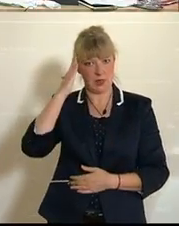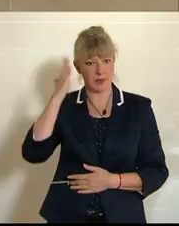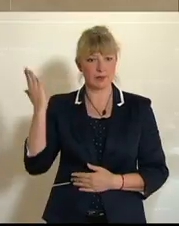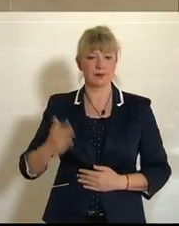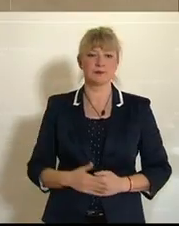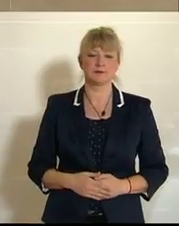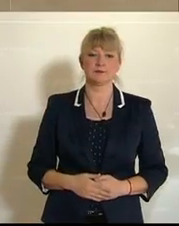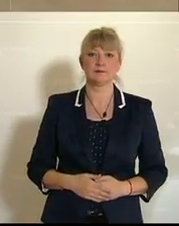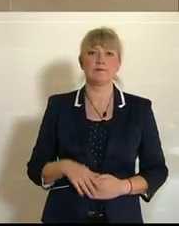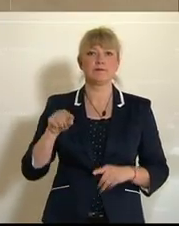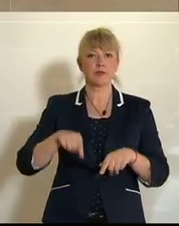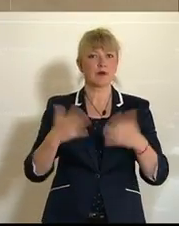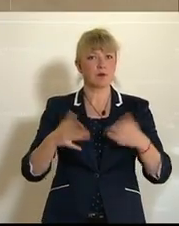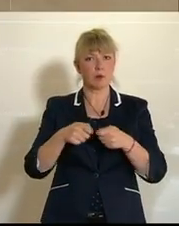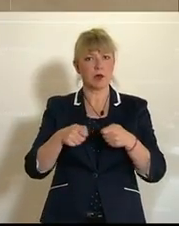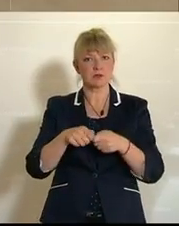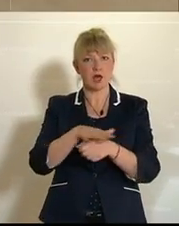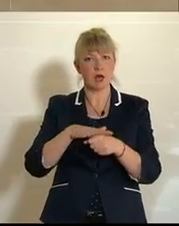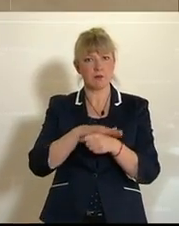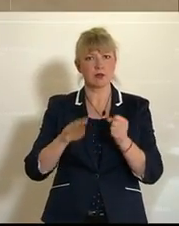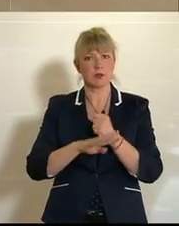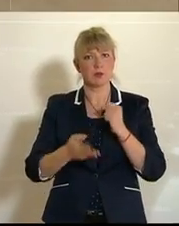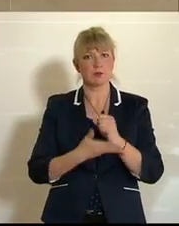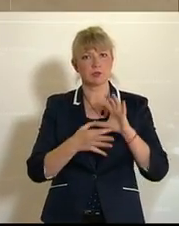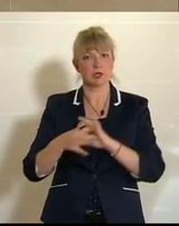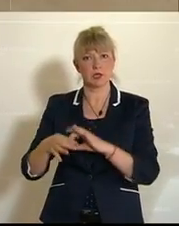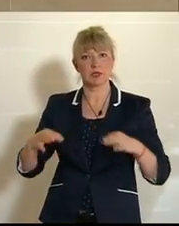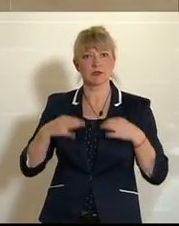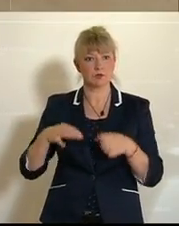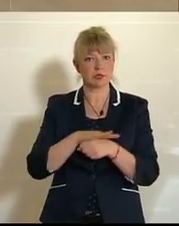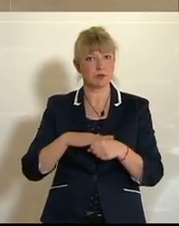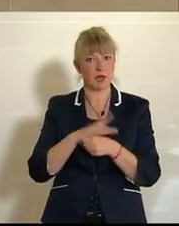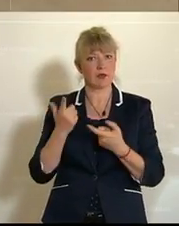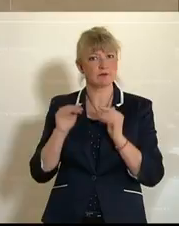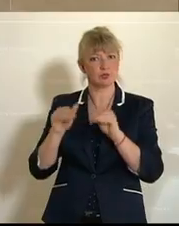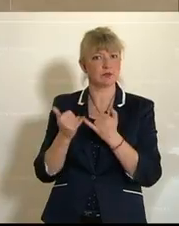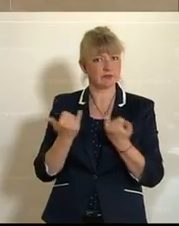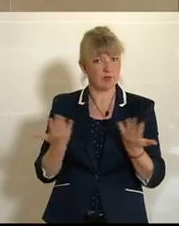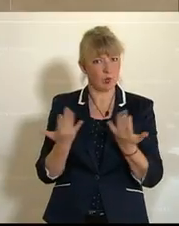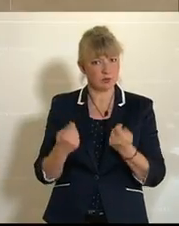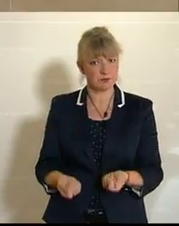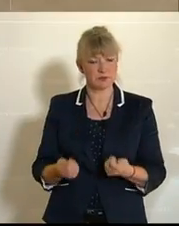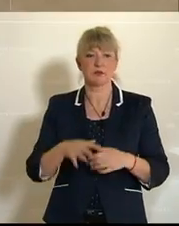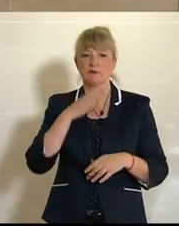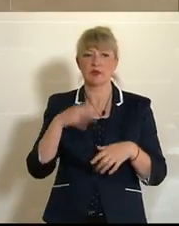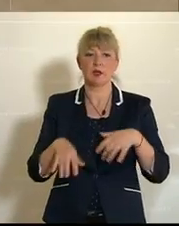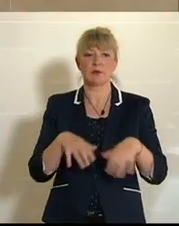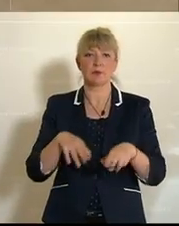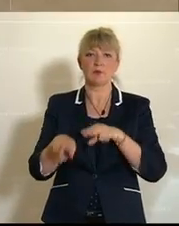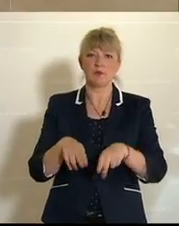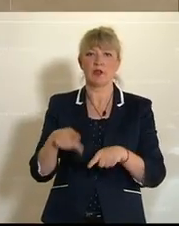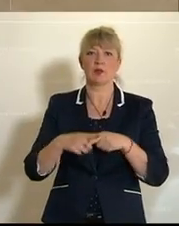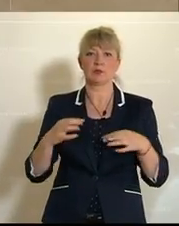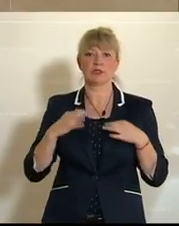Wo sind hier die Maßnahmen im Budget, die im Gesundheitsbereich davor schützen? Viele Mitarbeiter in der Pflege und